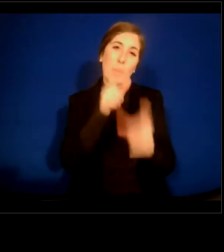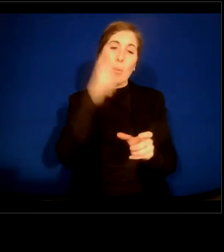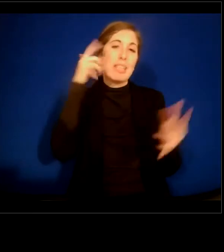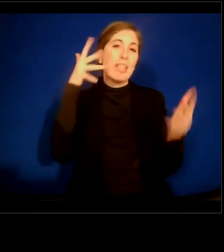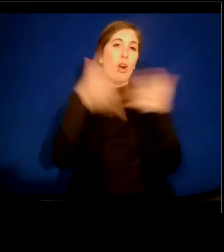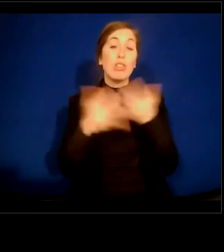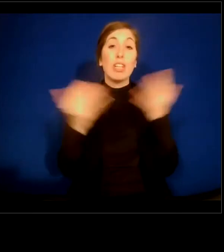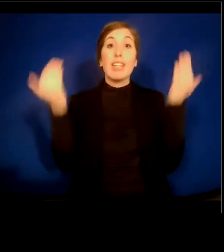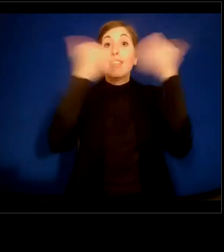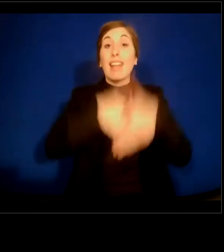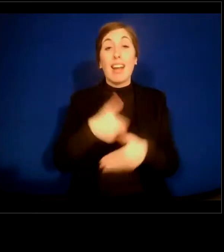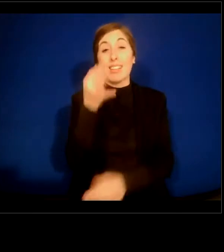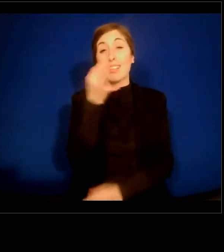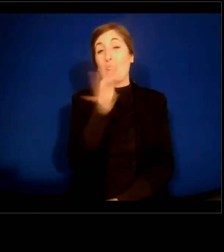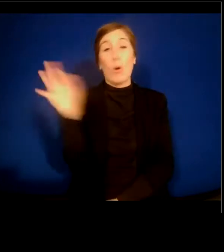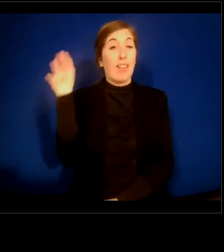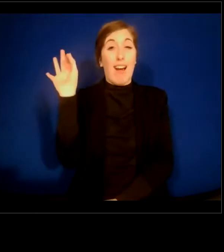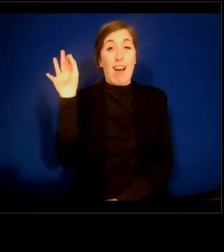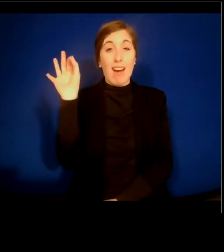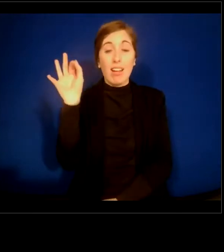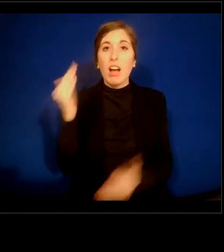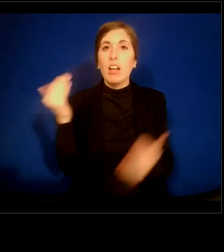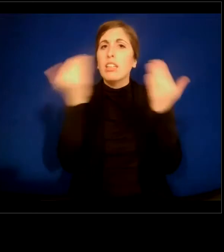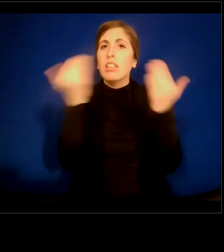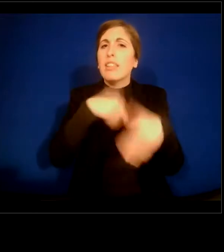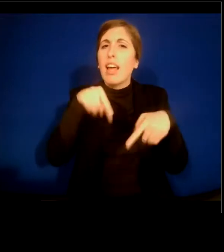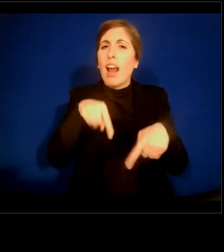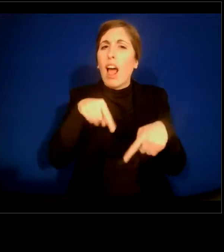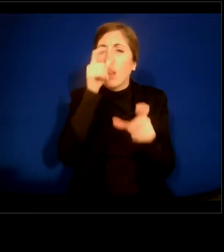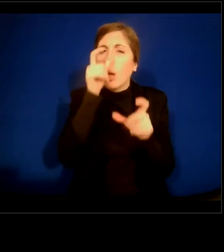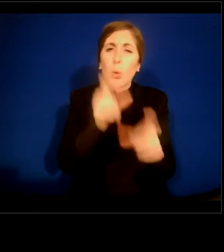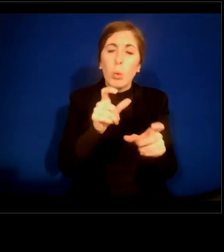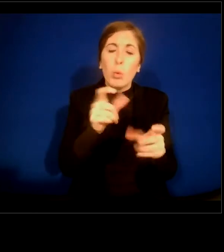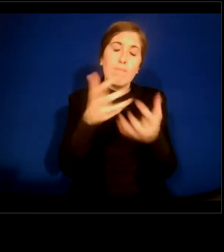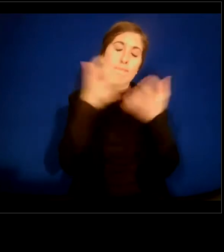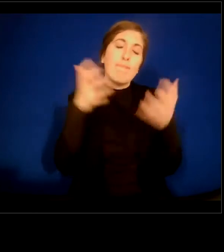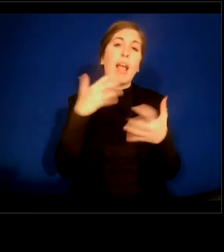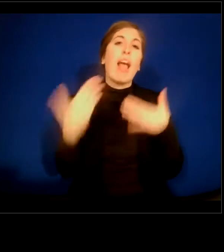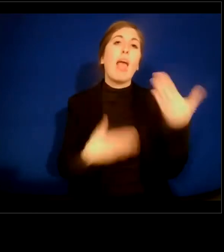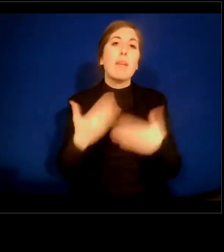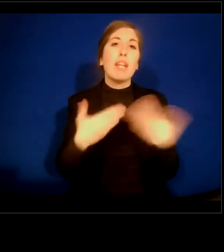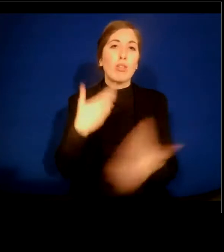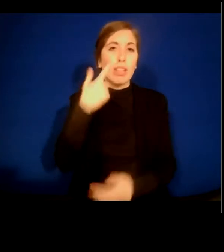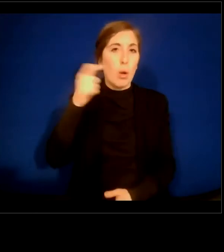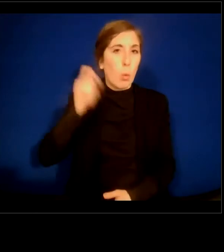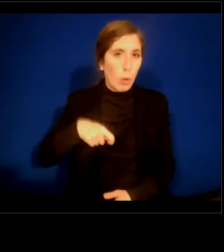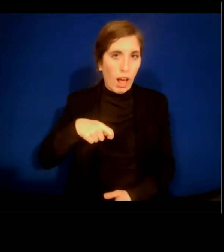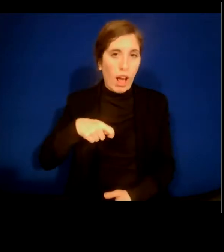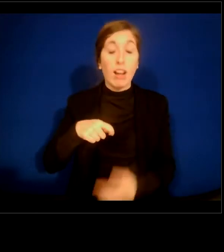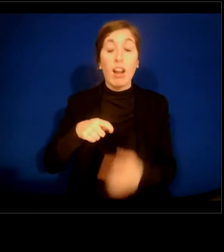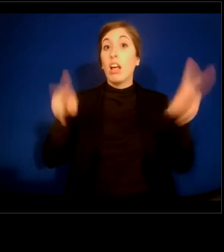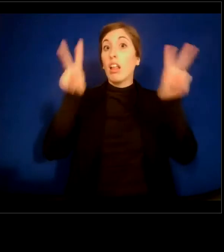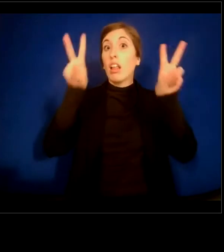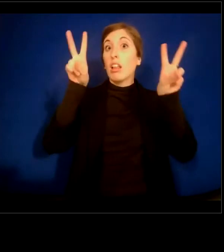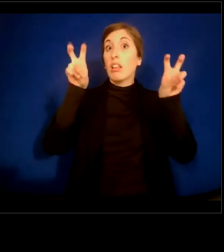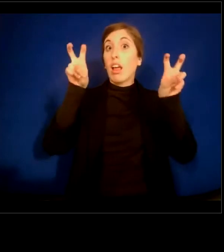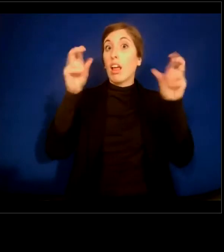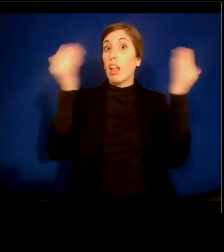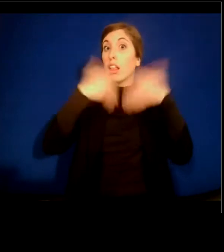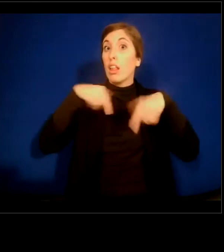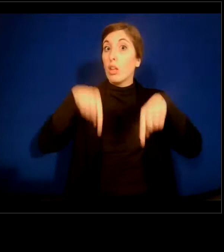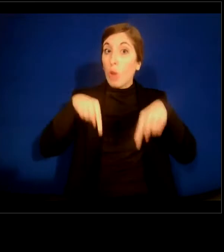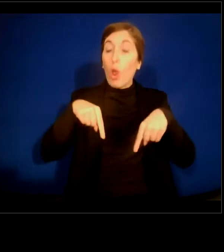dedicata questa volta naturalmente all'emergenza ucraina e, come l'abbiamo intitolato,